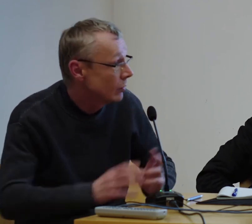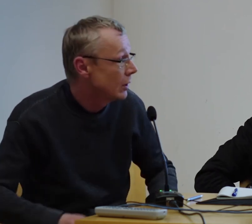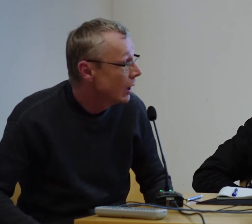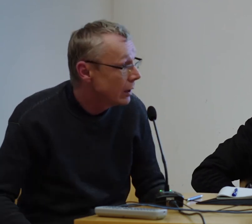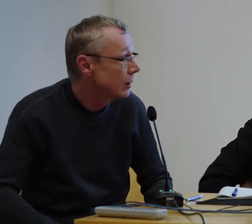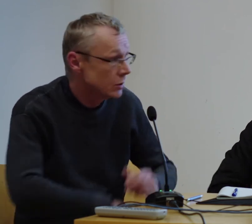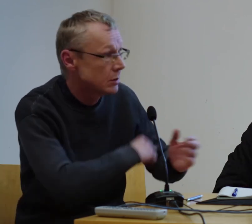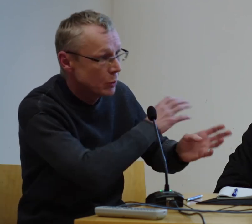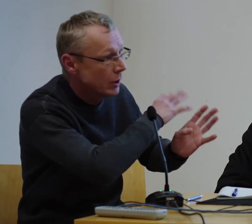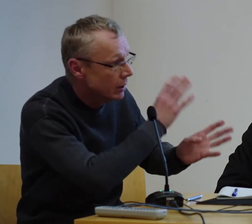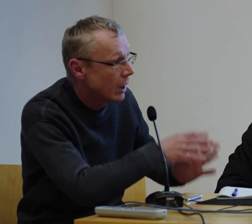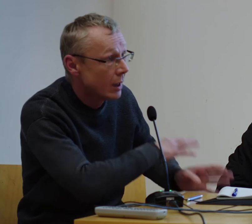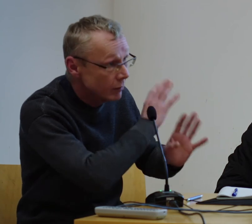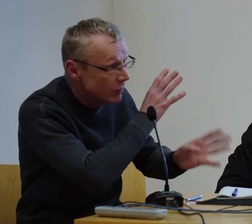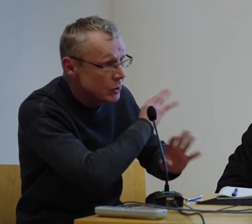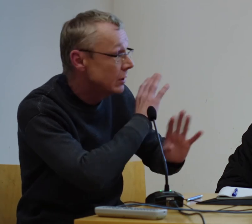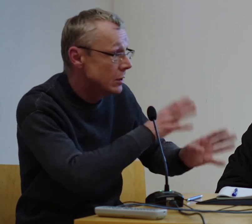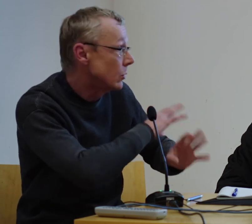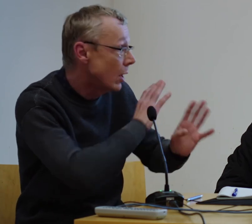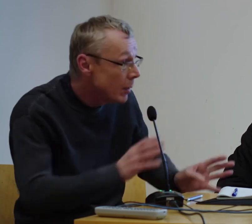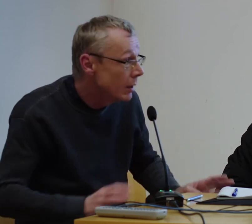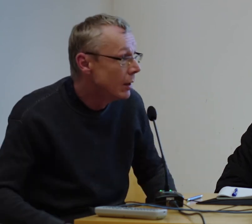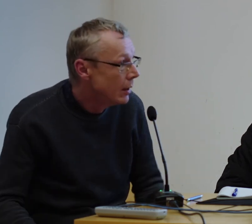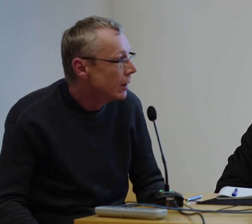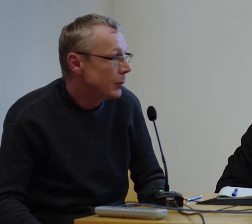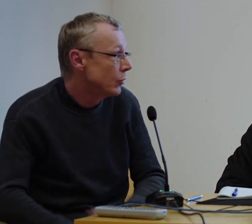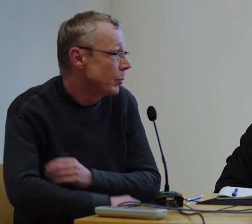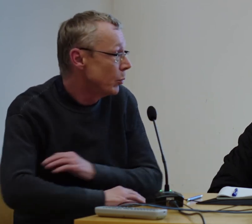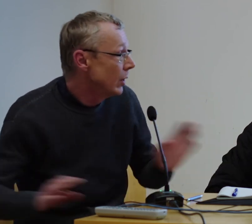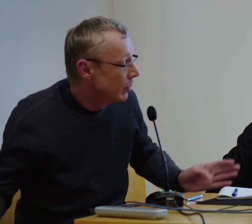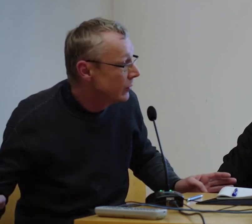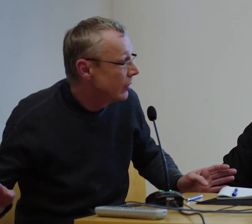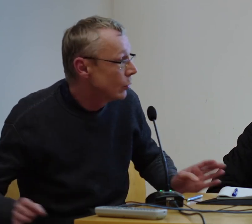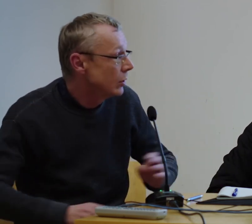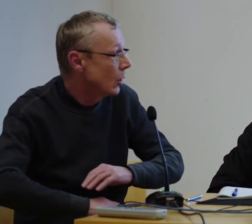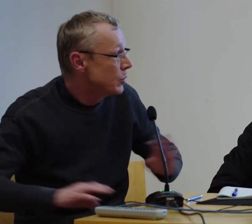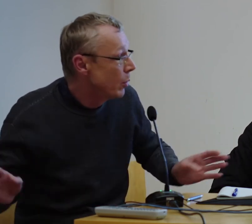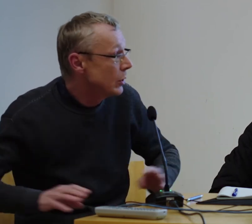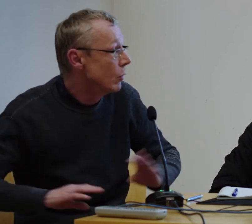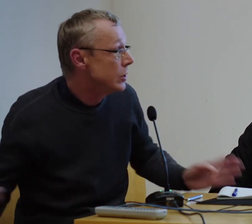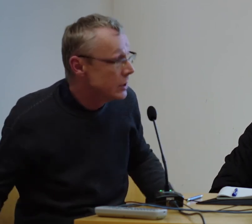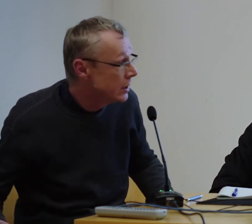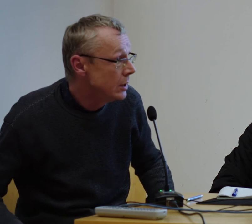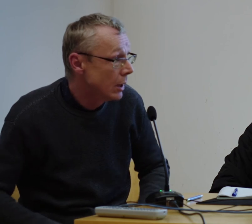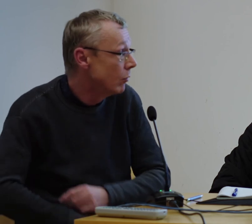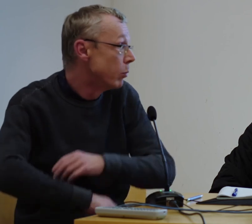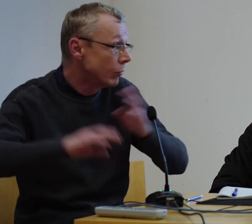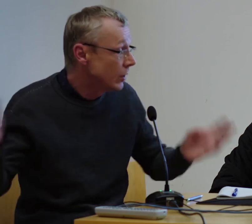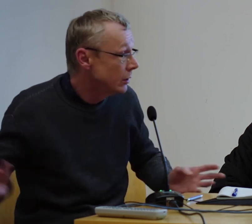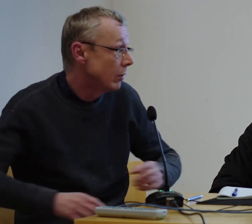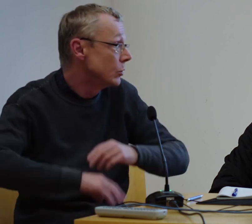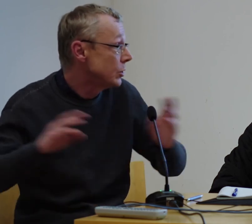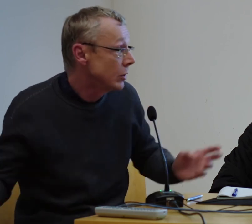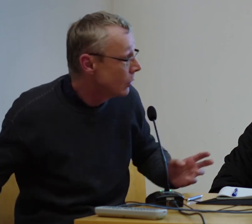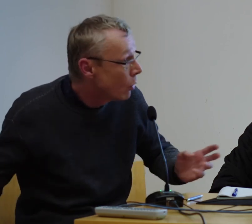ještě v Moravské galerii, když probíhala nějaká revize před 10 rokama, kdy prostě probíhala mezirezortní jako připomínkový řízení, jako